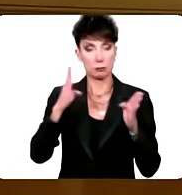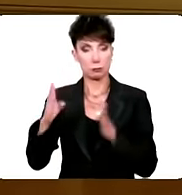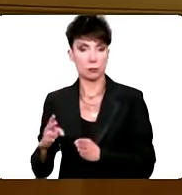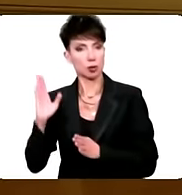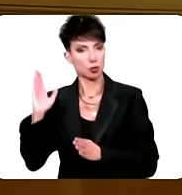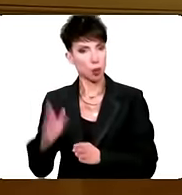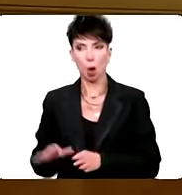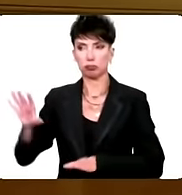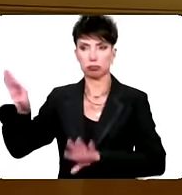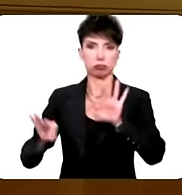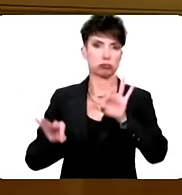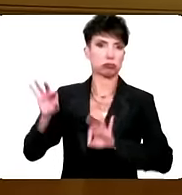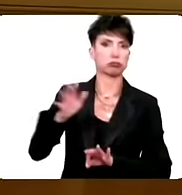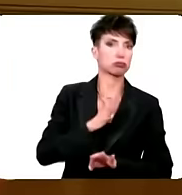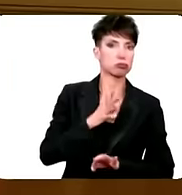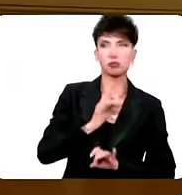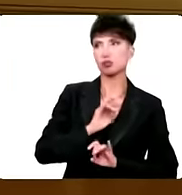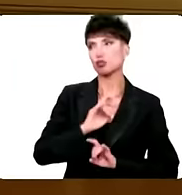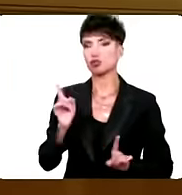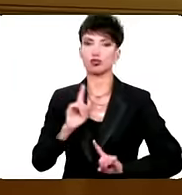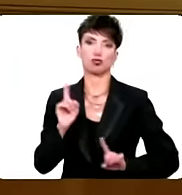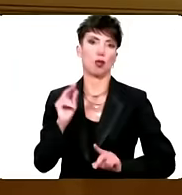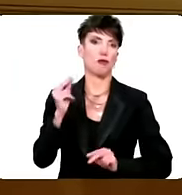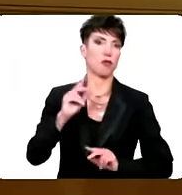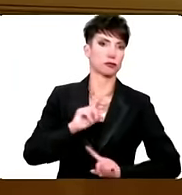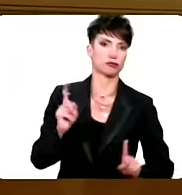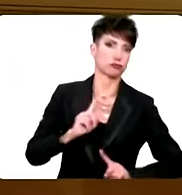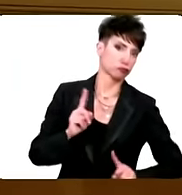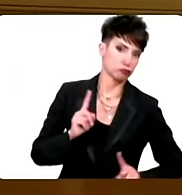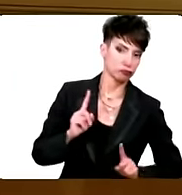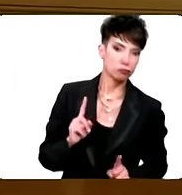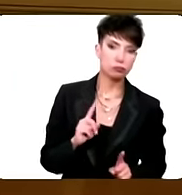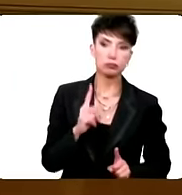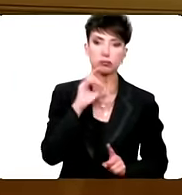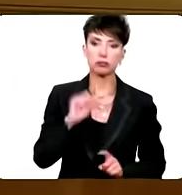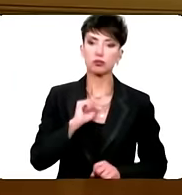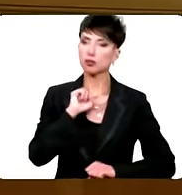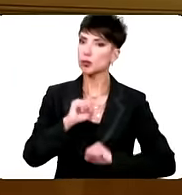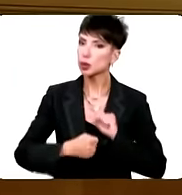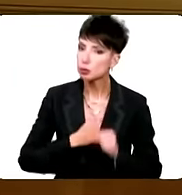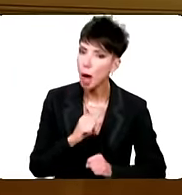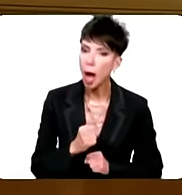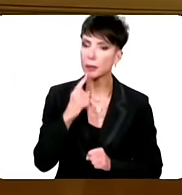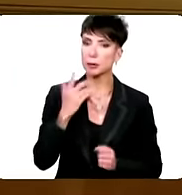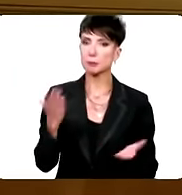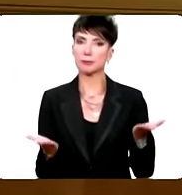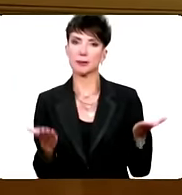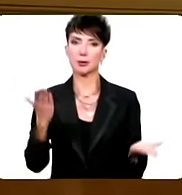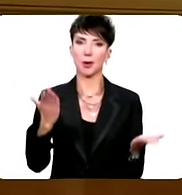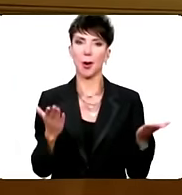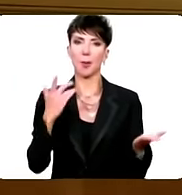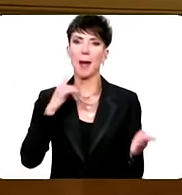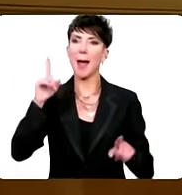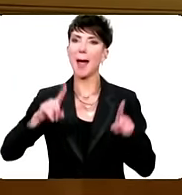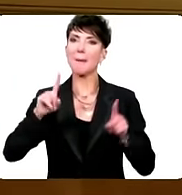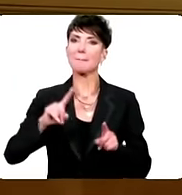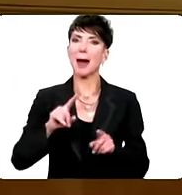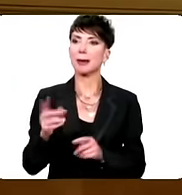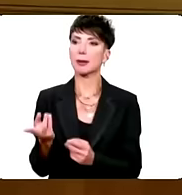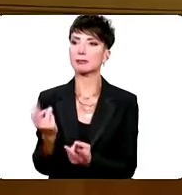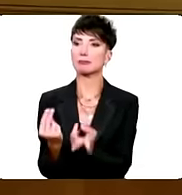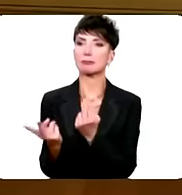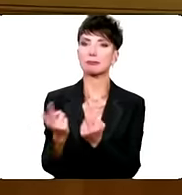είναι βουλευτές. Έχω προσπαθεί να σεβαστώ αυτήν την ισορροπία, έτσι ώστε να μπορώ να συνδυάζω πολιτικά